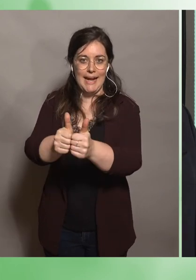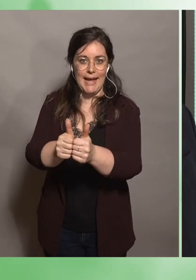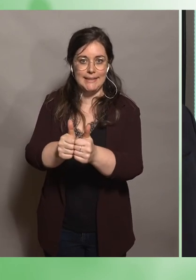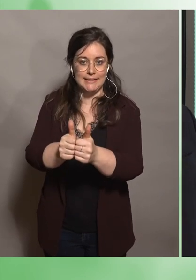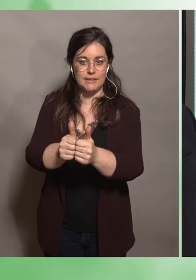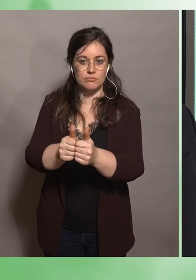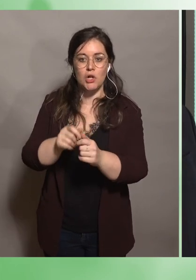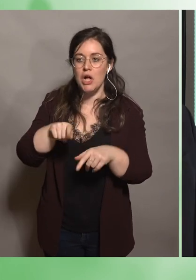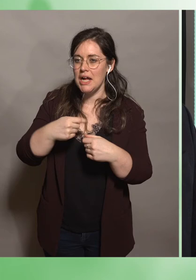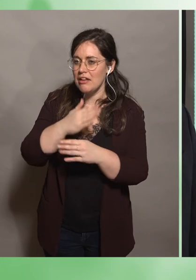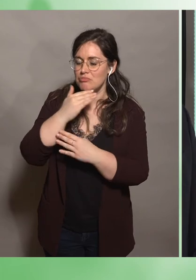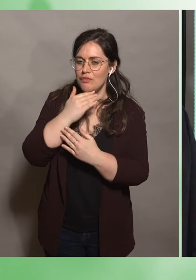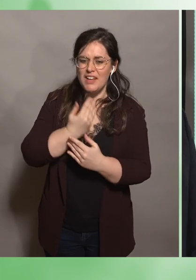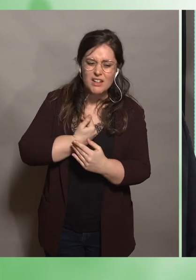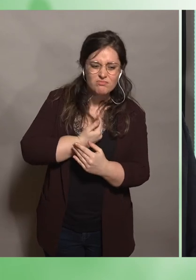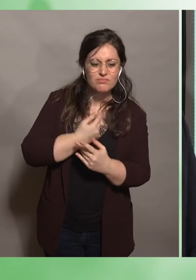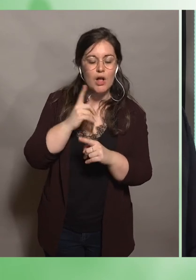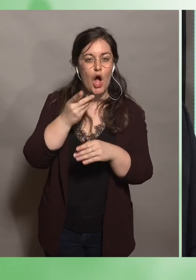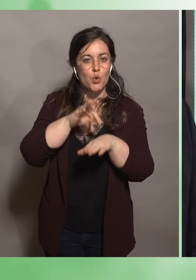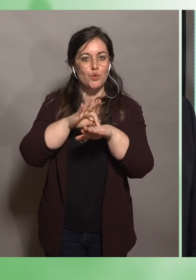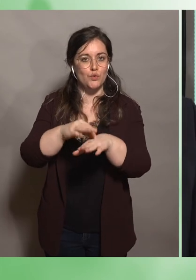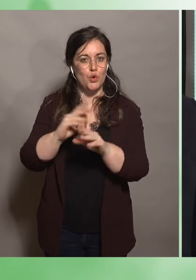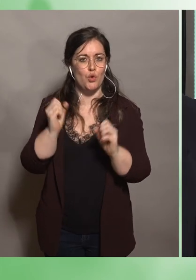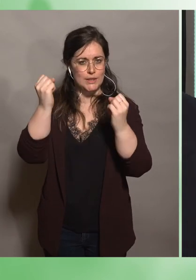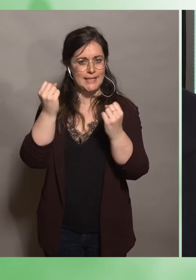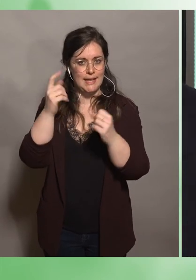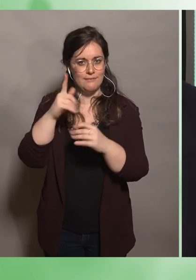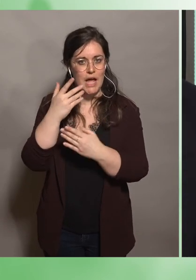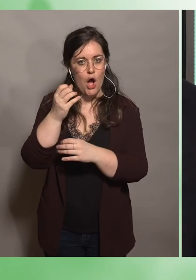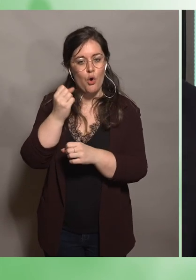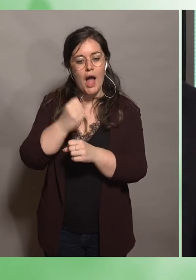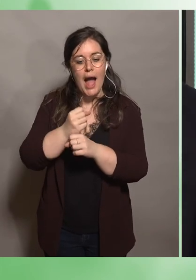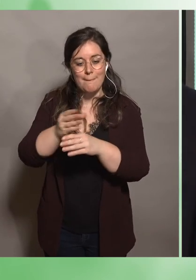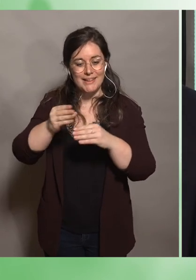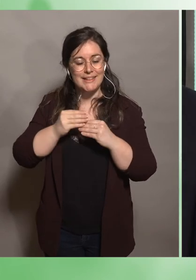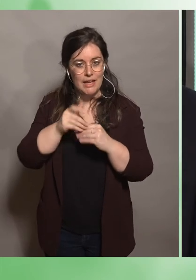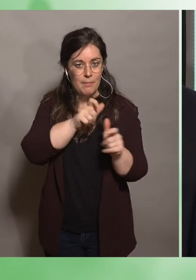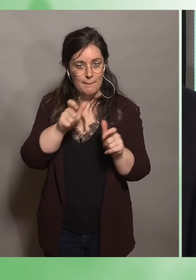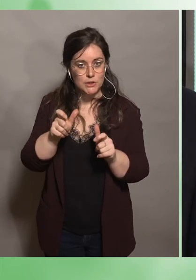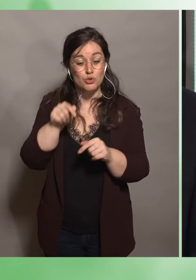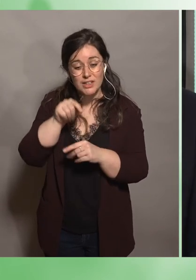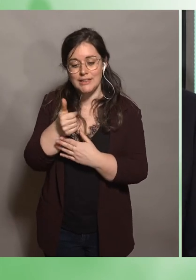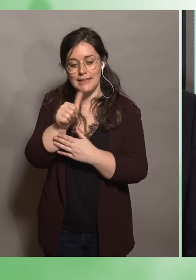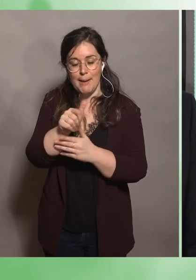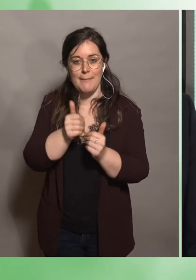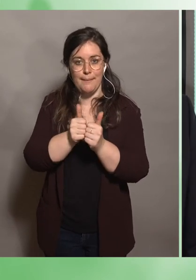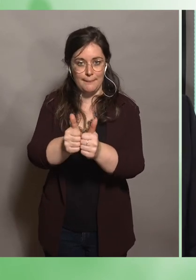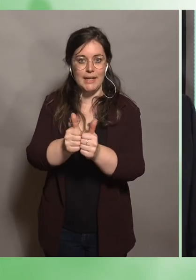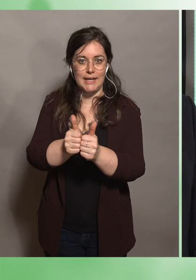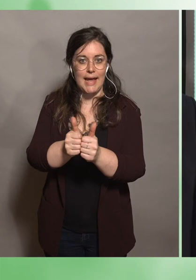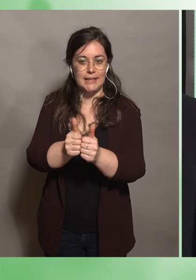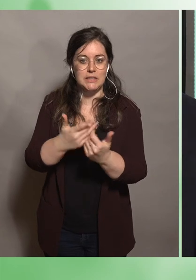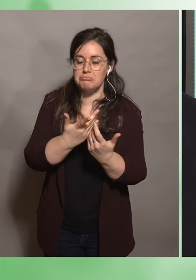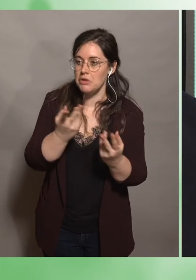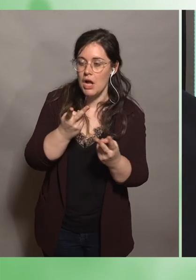viele Unsicherheiten auch von Führungskräften und natürlich auch von den Arbeitnehmerinnen. Das heißt, da dann auch noch dabei zu sein und zu begleiten, ob das